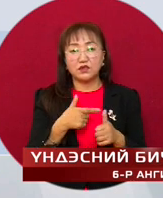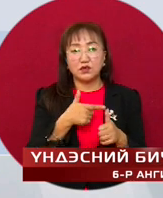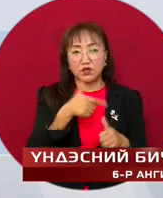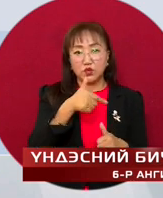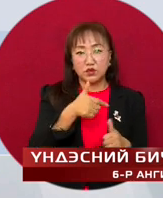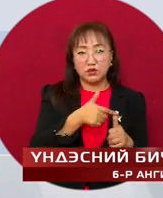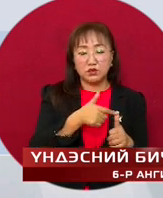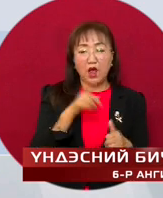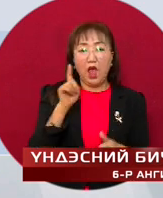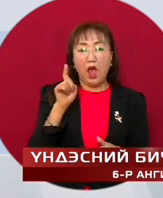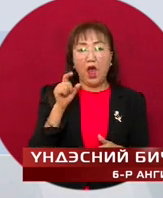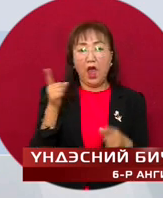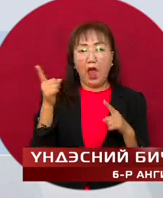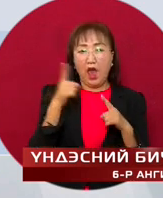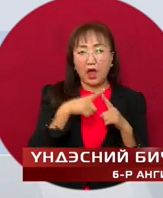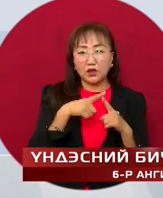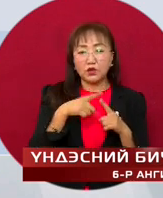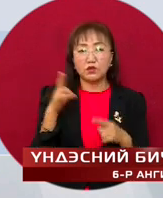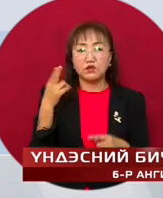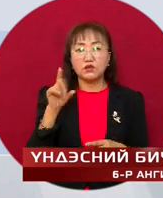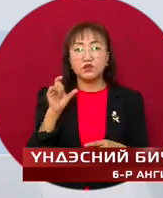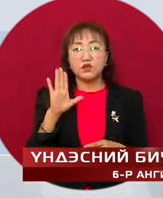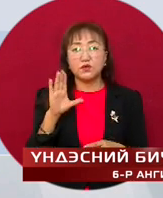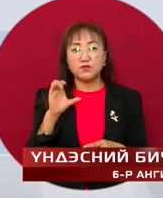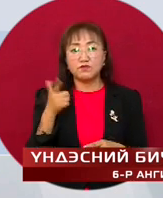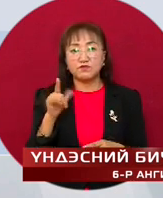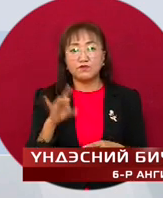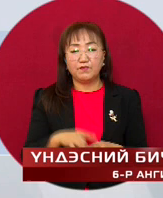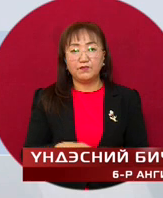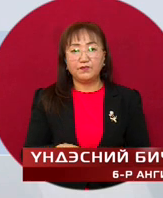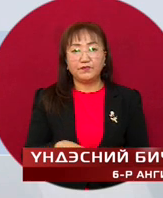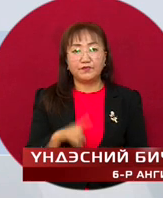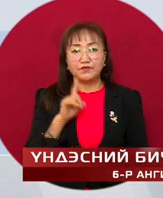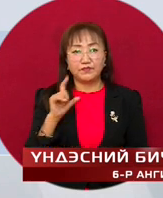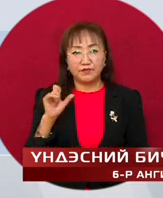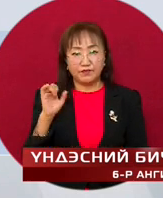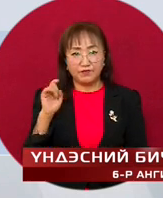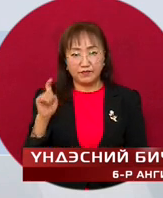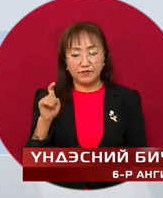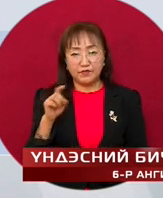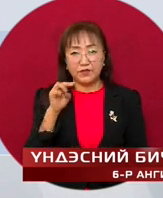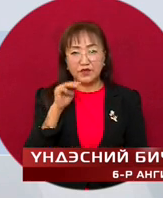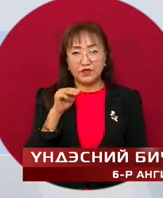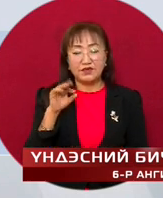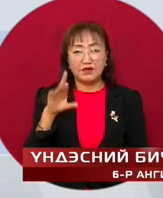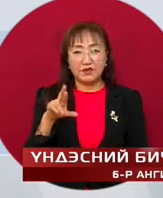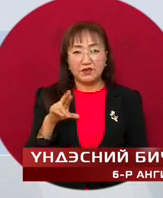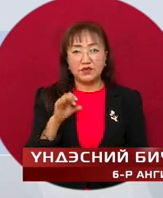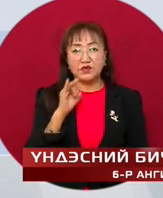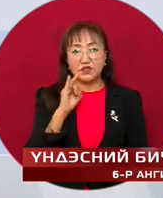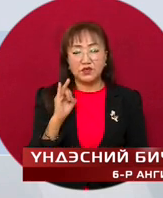үздэг. За, заахын тайлбар. И, Г. Гэсэн нөхцөлийг монгол бичгээр И,